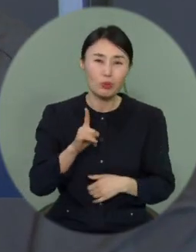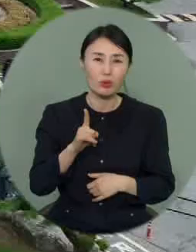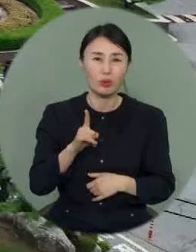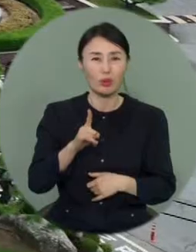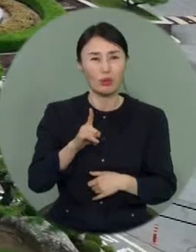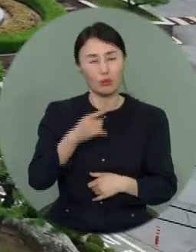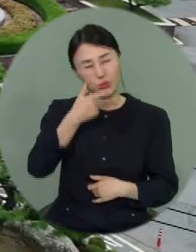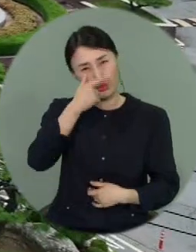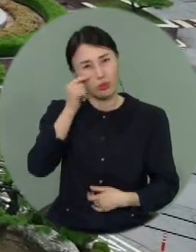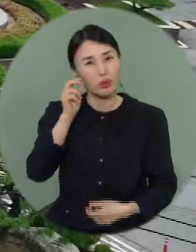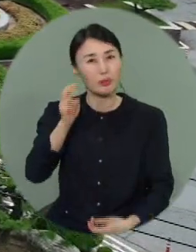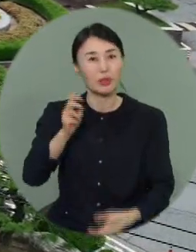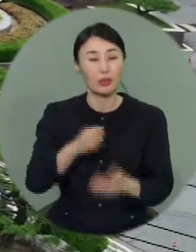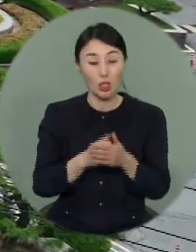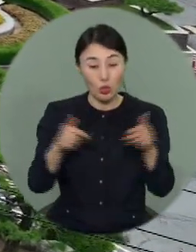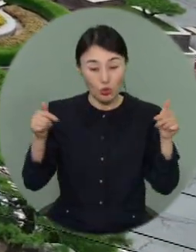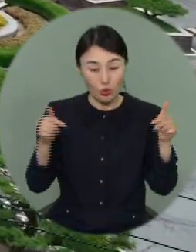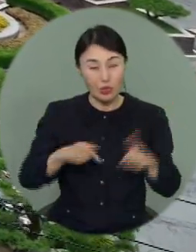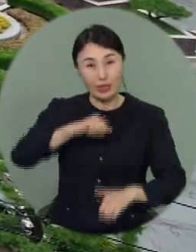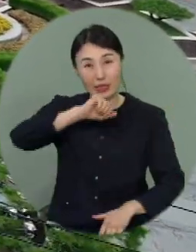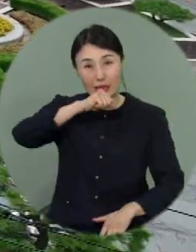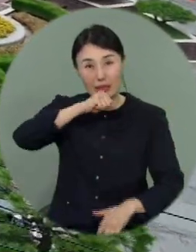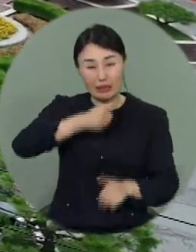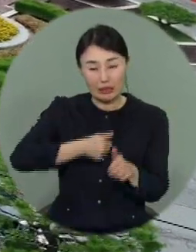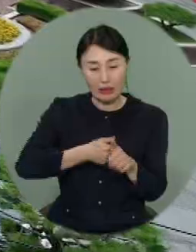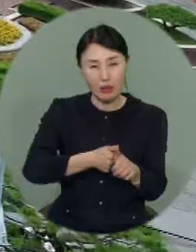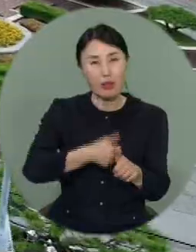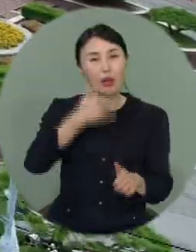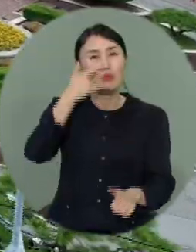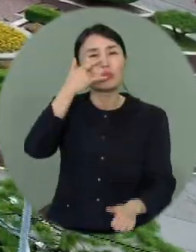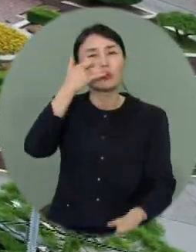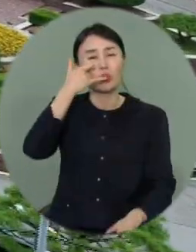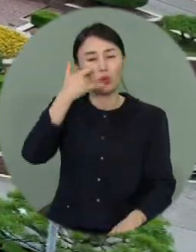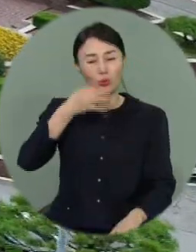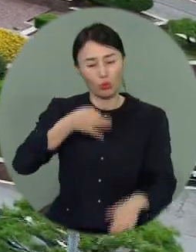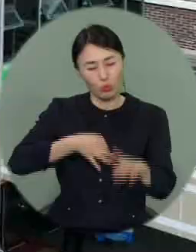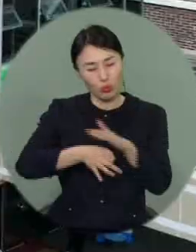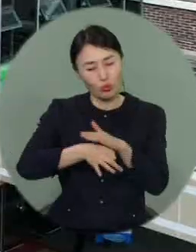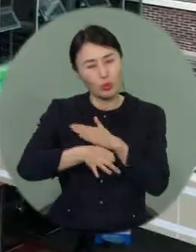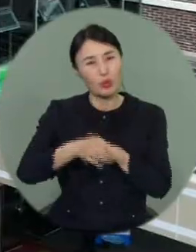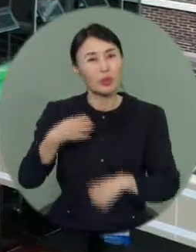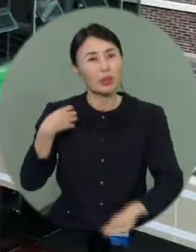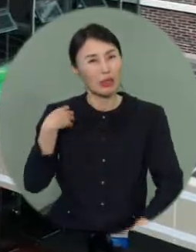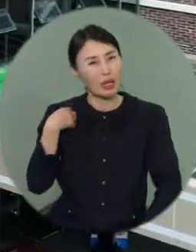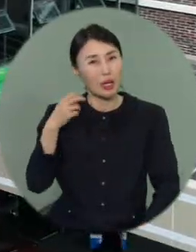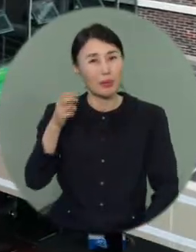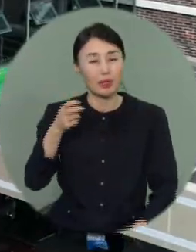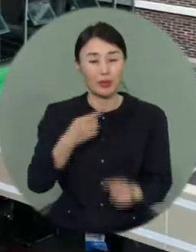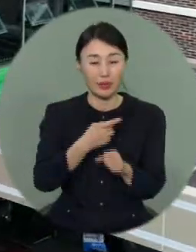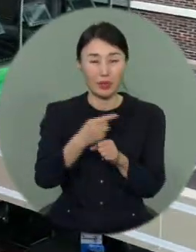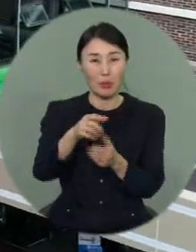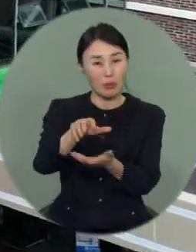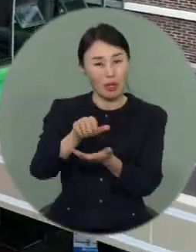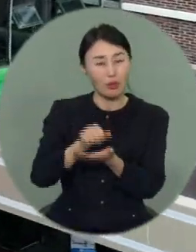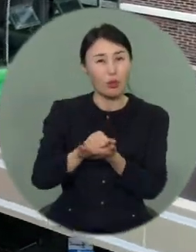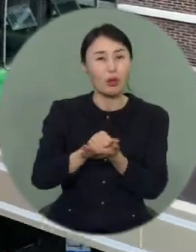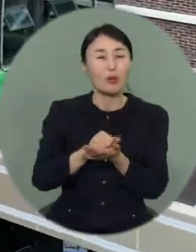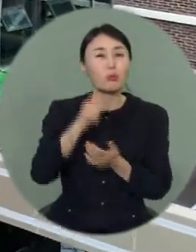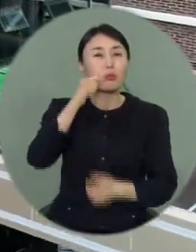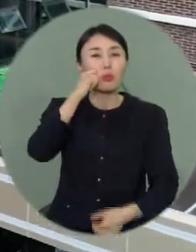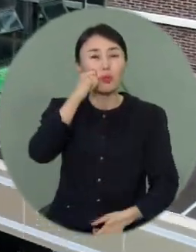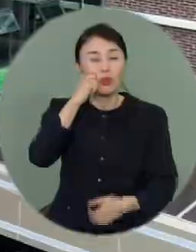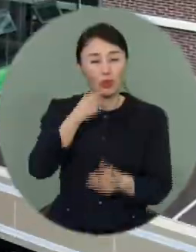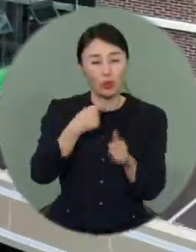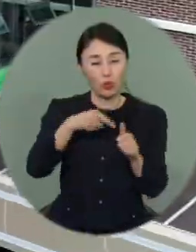아니에요. 줄어든 예산만큼이나 학부모의 부담이 늘 수 있기 때문인데 실제로 내년에 반영되지 못하는